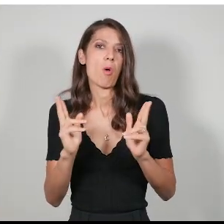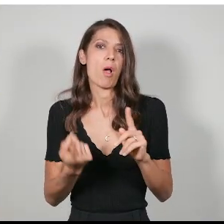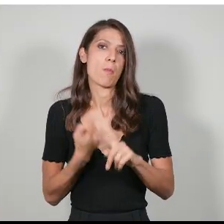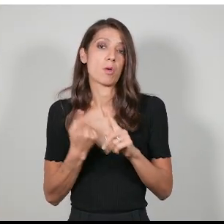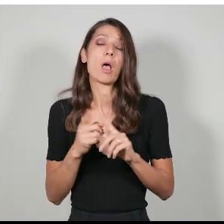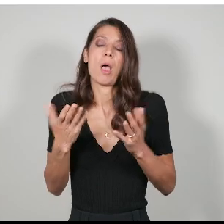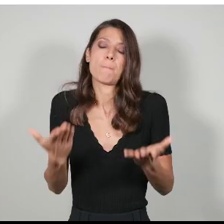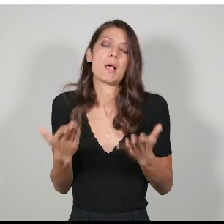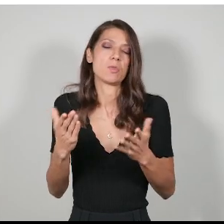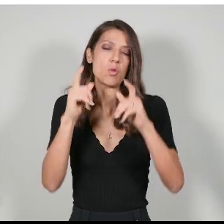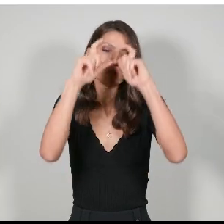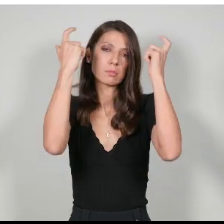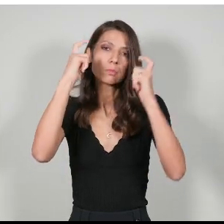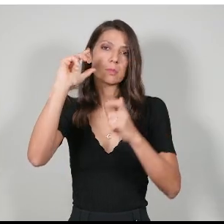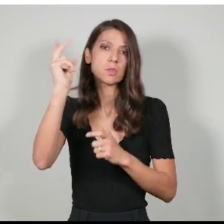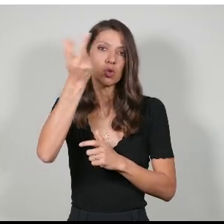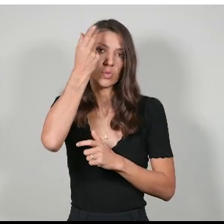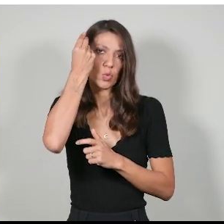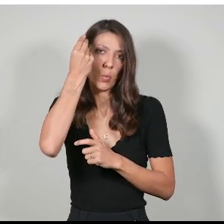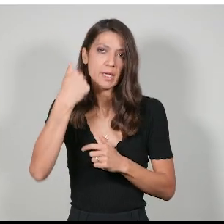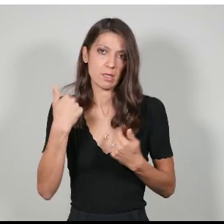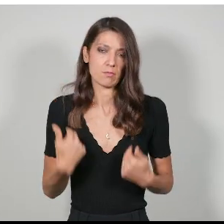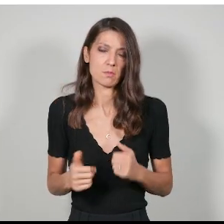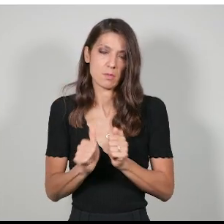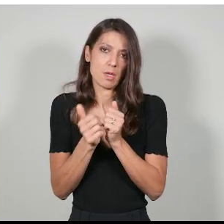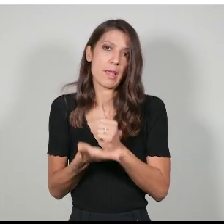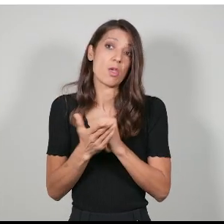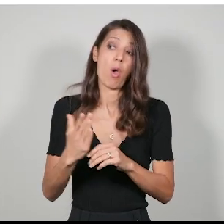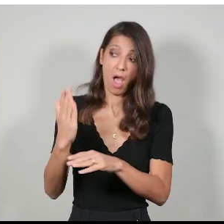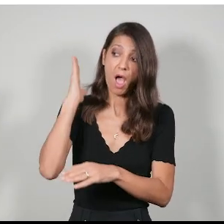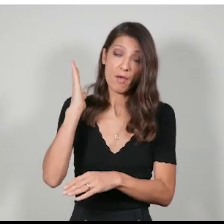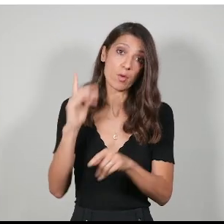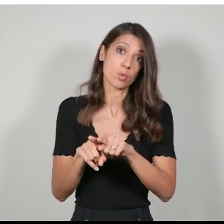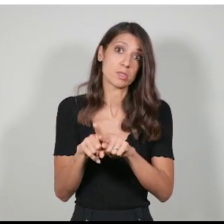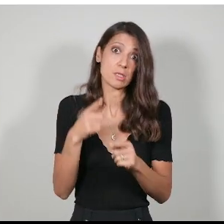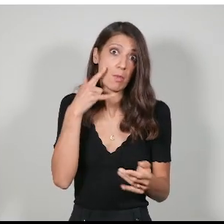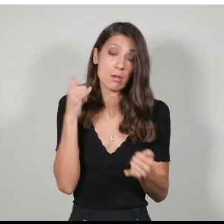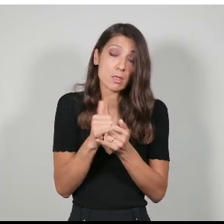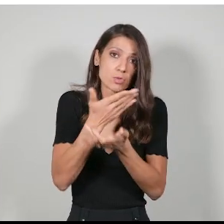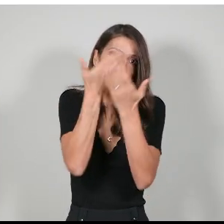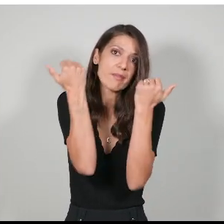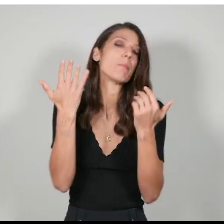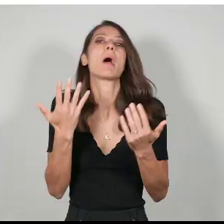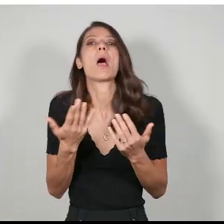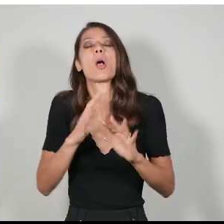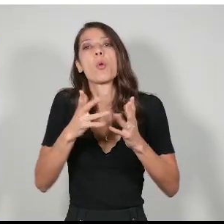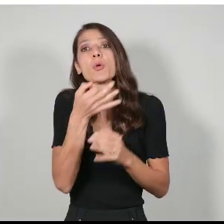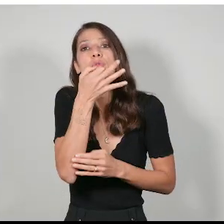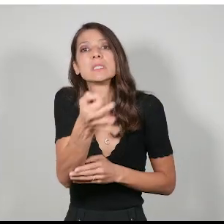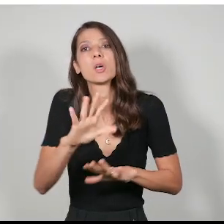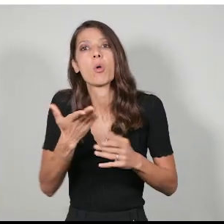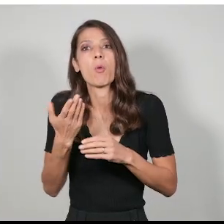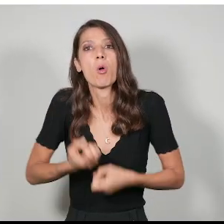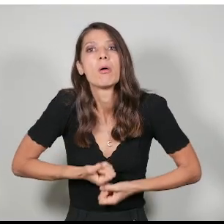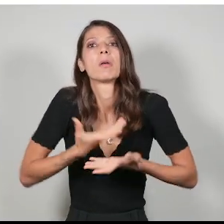aidant, maintenant je suis vraiment aidant. Et je me rends compte qu'avant aussi, je l'étais, mais je ne savais pas le dire et le décrire. Ce qui est intéressant, donc, c'est l'étude